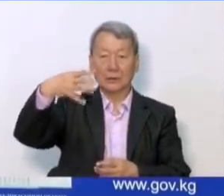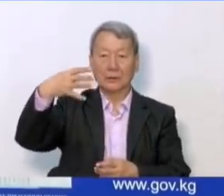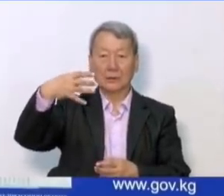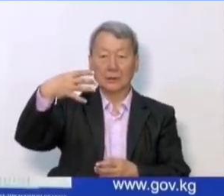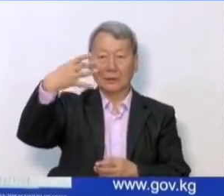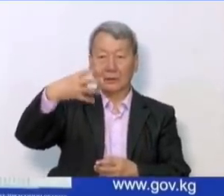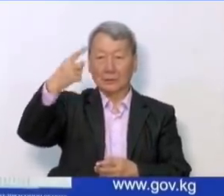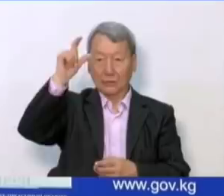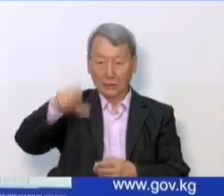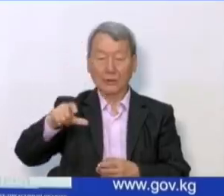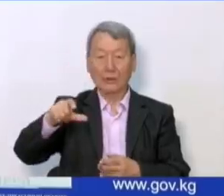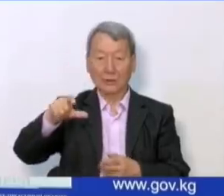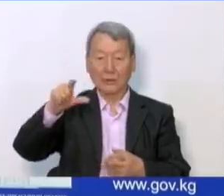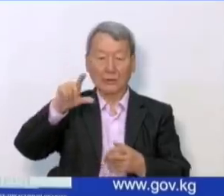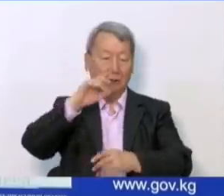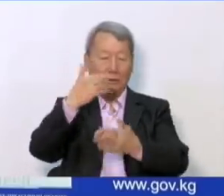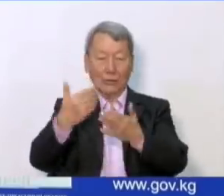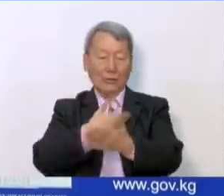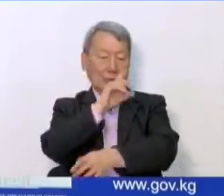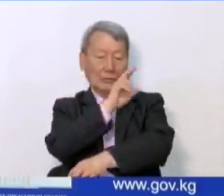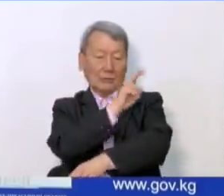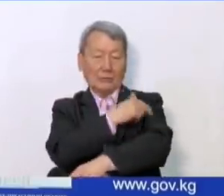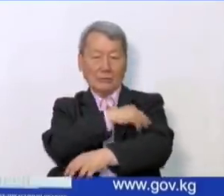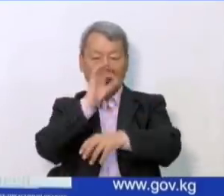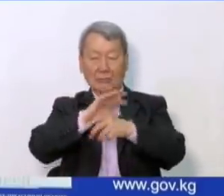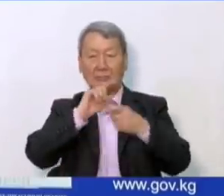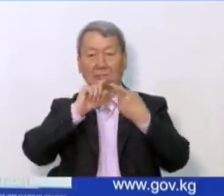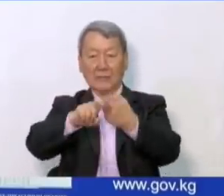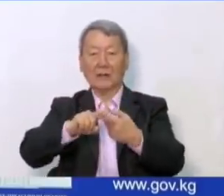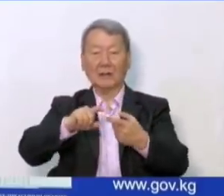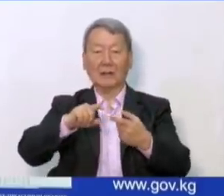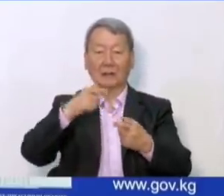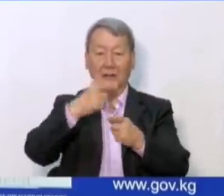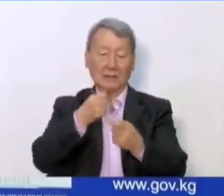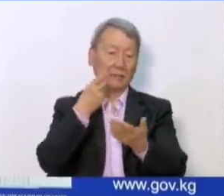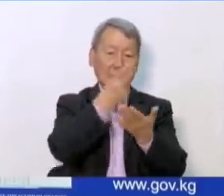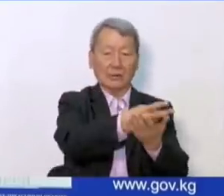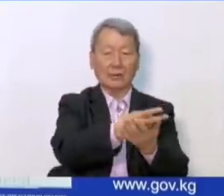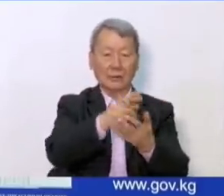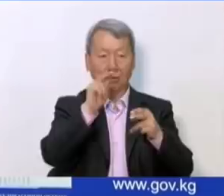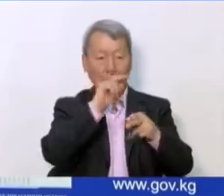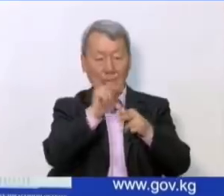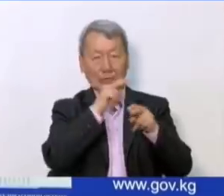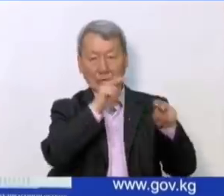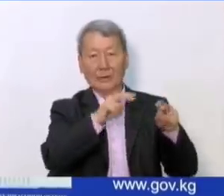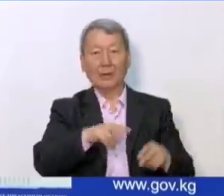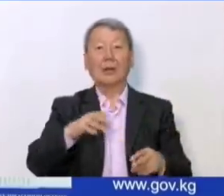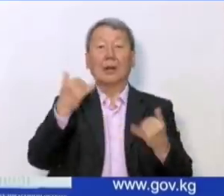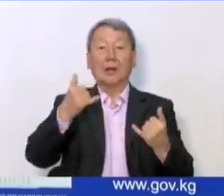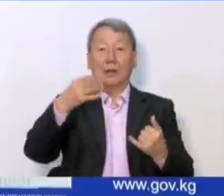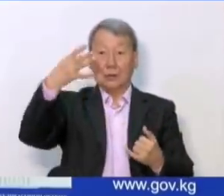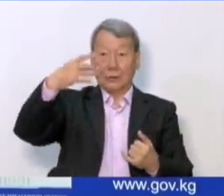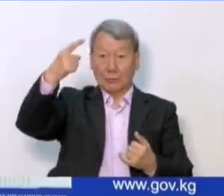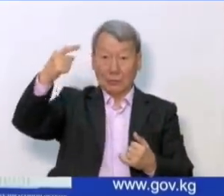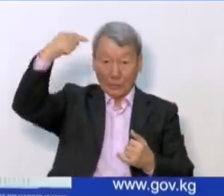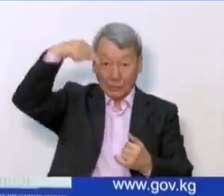адам бүгінгі күні қаттоға алынып, бізден дарылау мекемелеріне жатқызылып, дарылауға алынды. Ушул 41